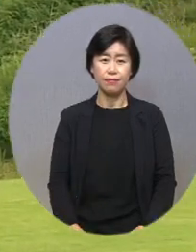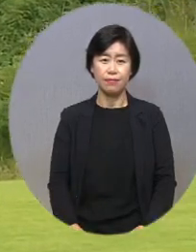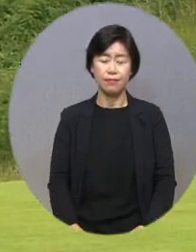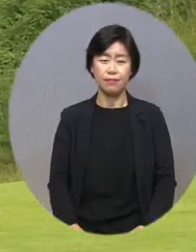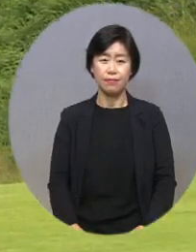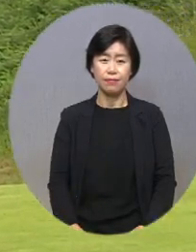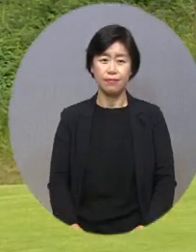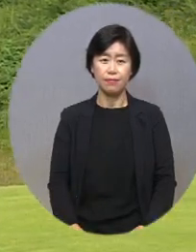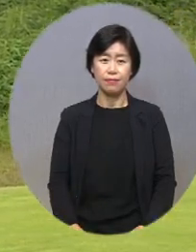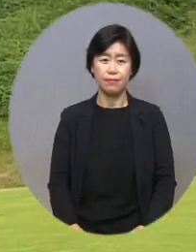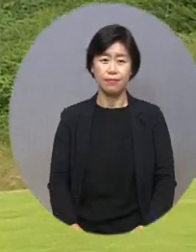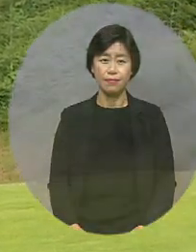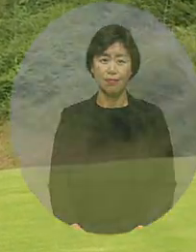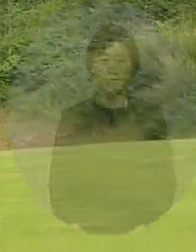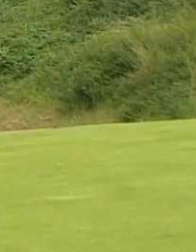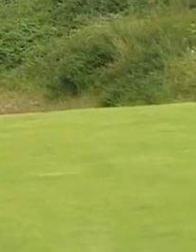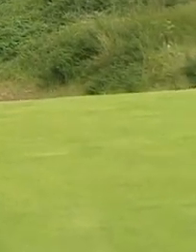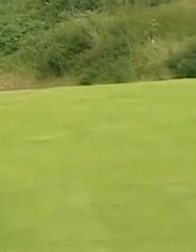간다.